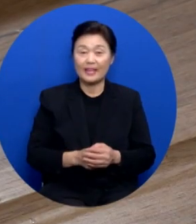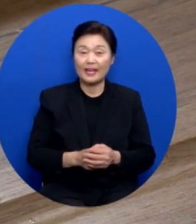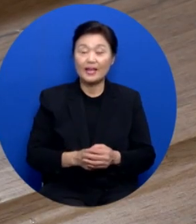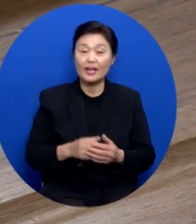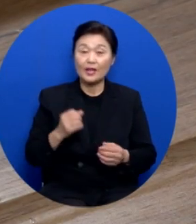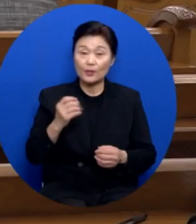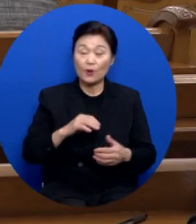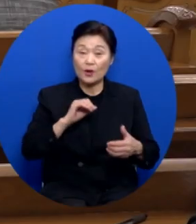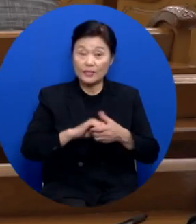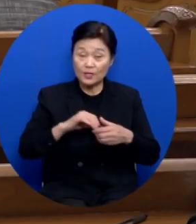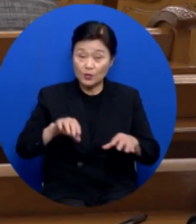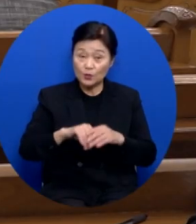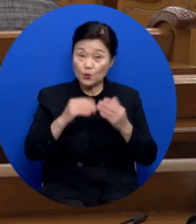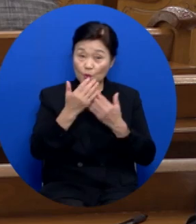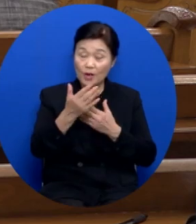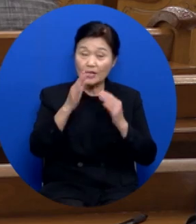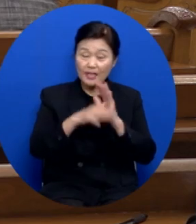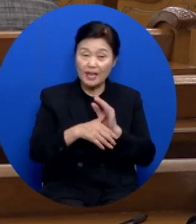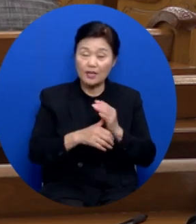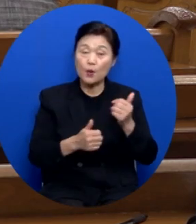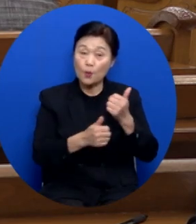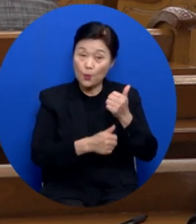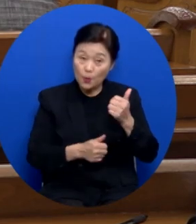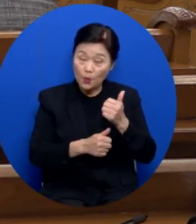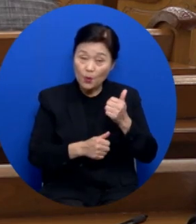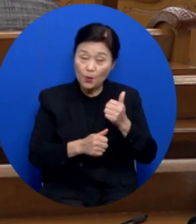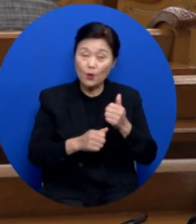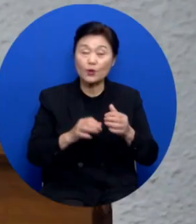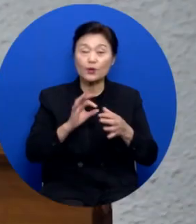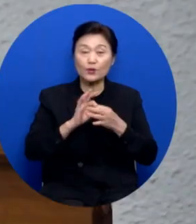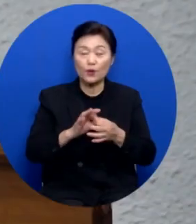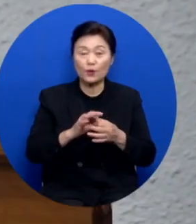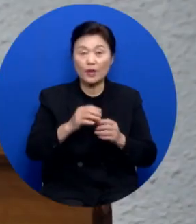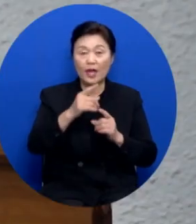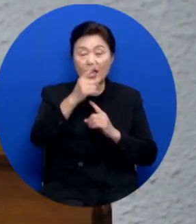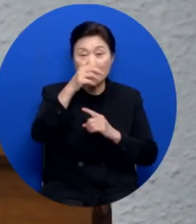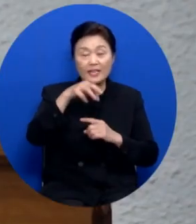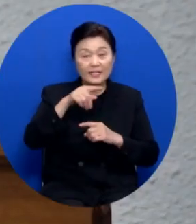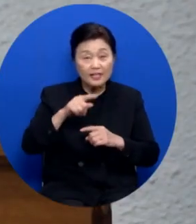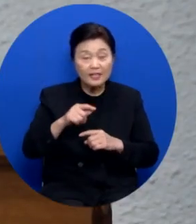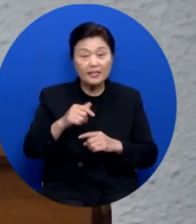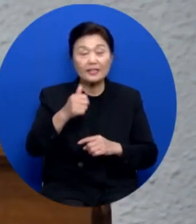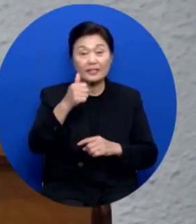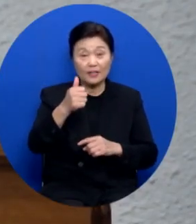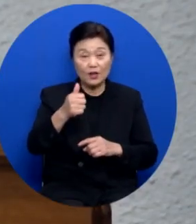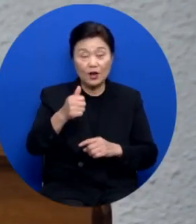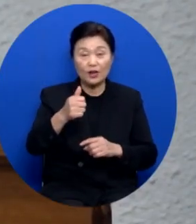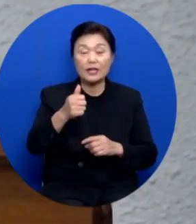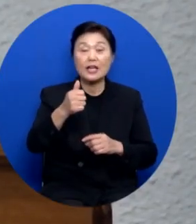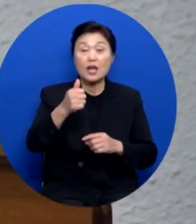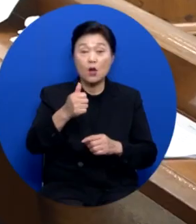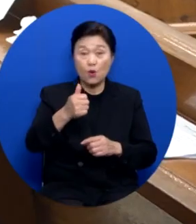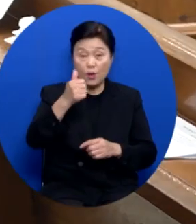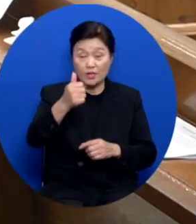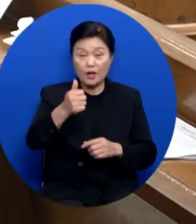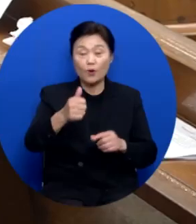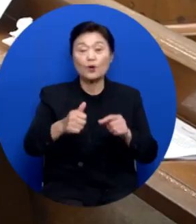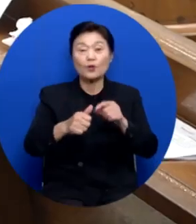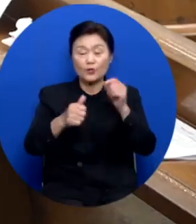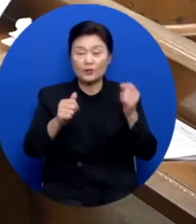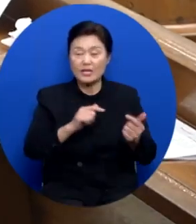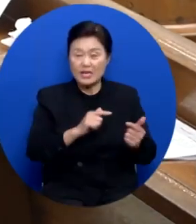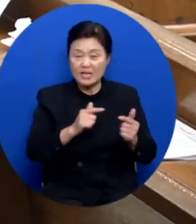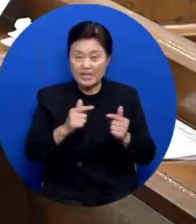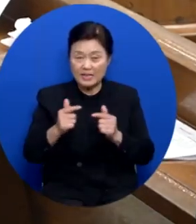이어진 정기총회에서는 임원 개선을 통해 이상경 장로를 신임 회장으로 선출하고 주요 안건 토의와 각종